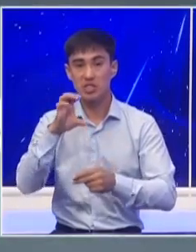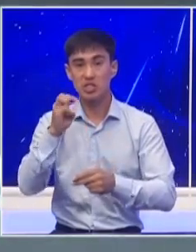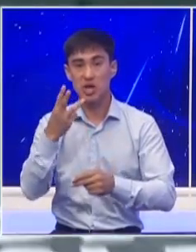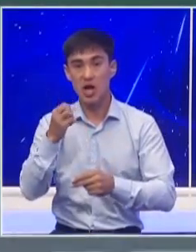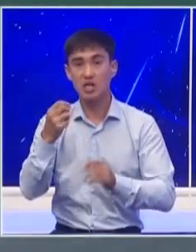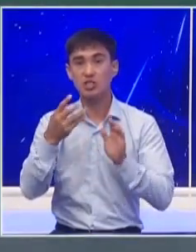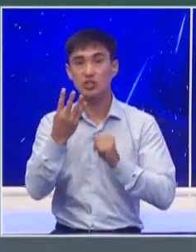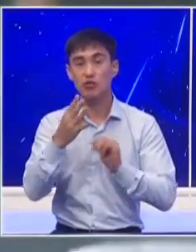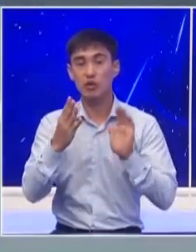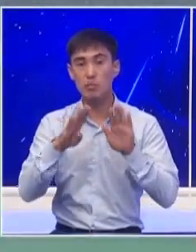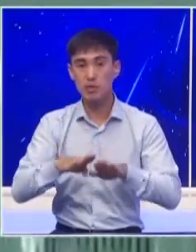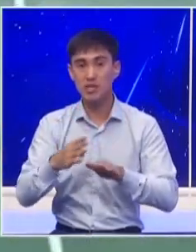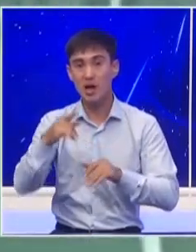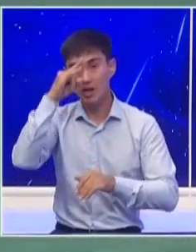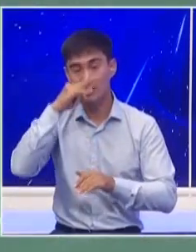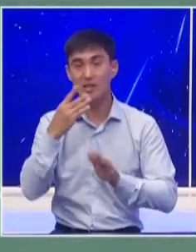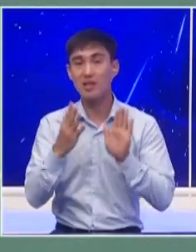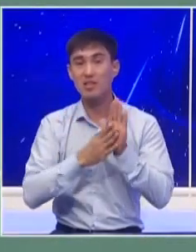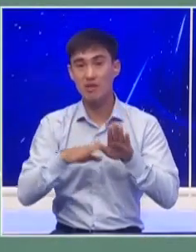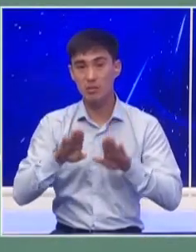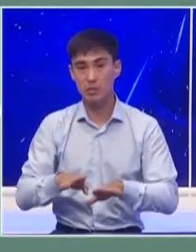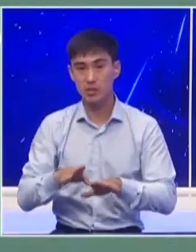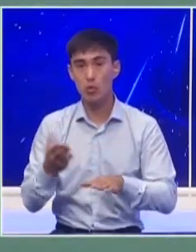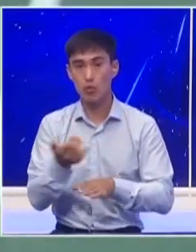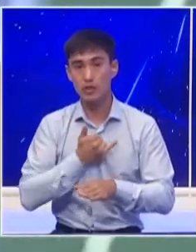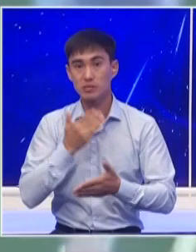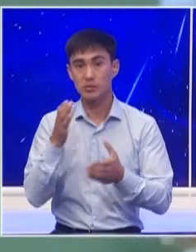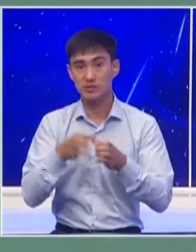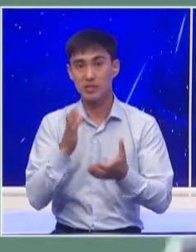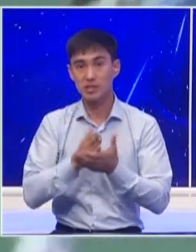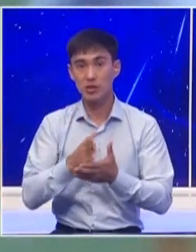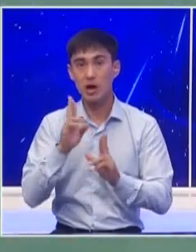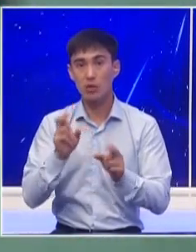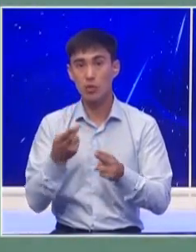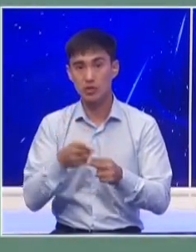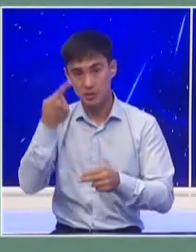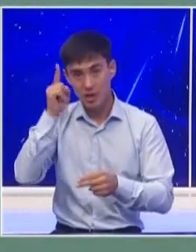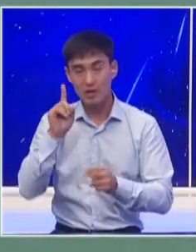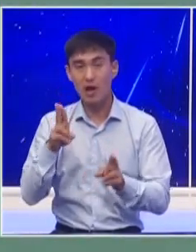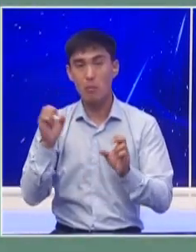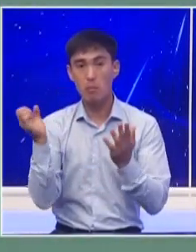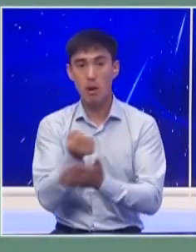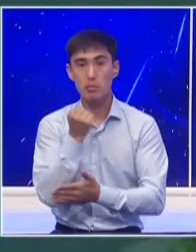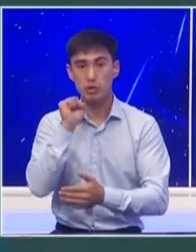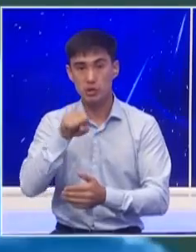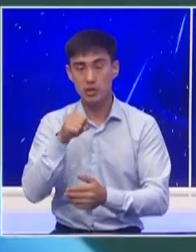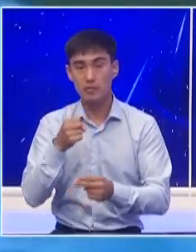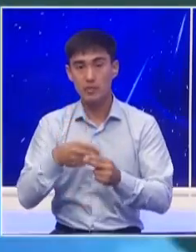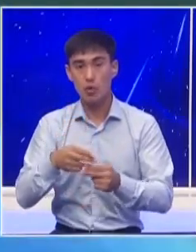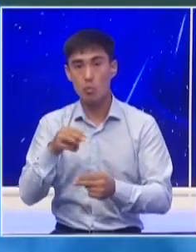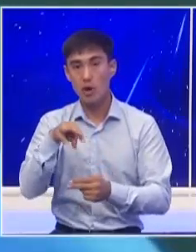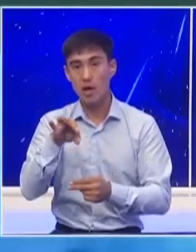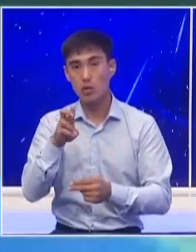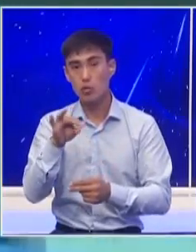4-м месте, Казахстан на 9-м. Но в нашем составе есть игрок, который знает, как побеждать превосходящих по стиле противников. У